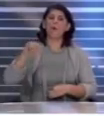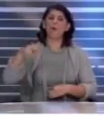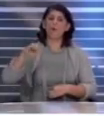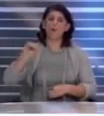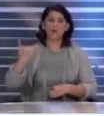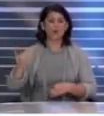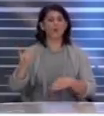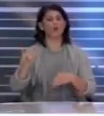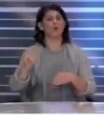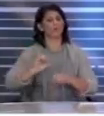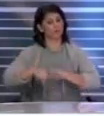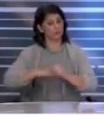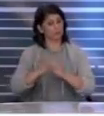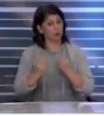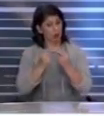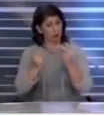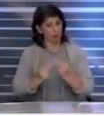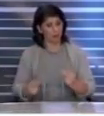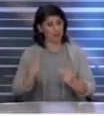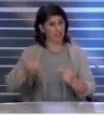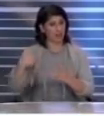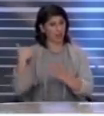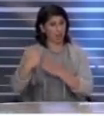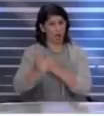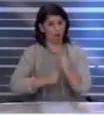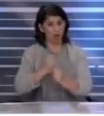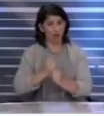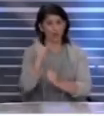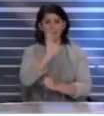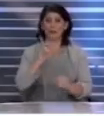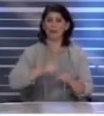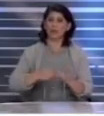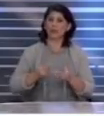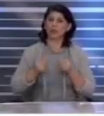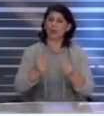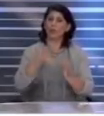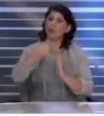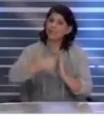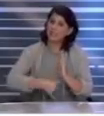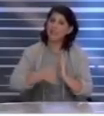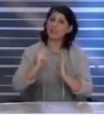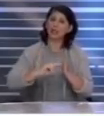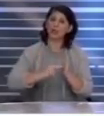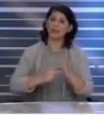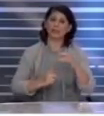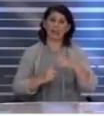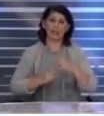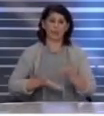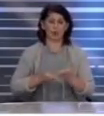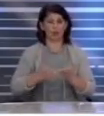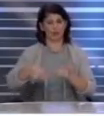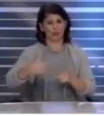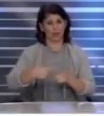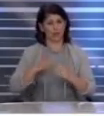των μεταναστεύσεων. Τα τελευταία χρόνια η Ευρωπαϊκή Ένωση χορήγησε ουσιαστική οικονομική και τεχνική βοήθεια στην Ελλάδα